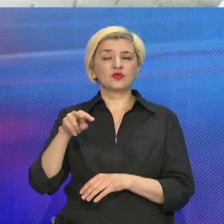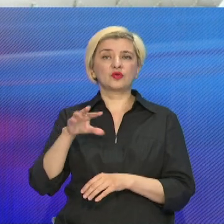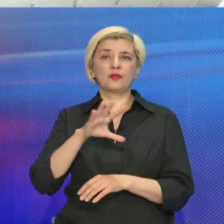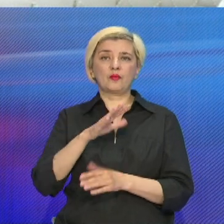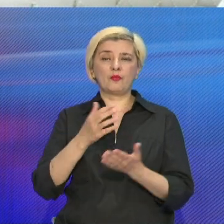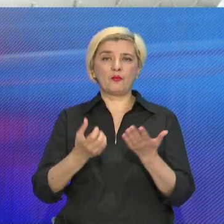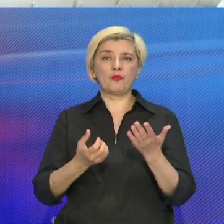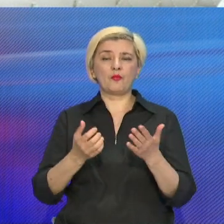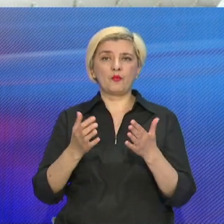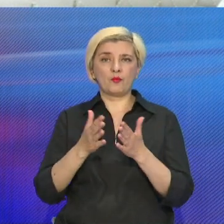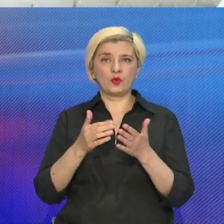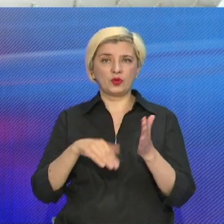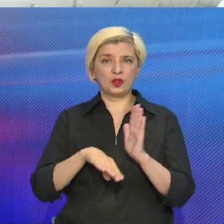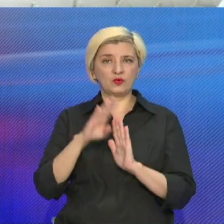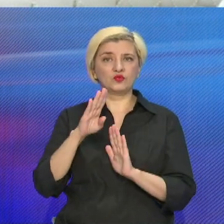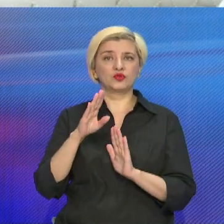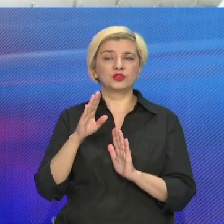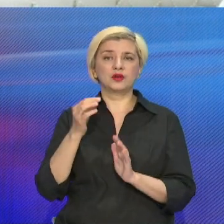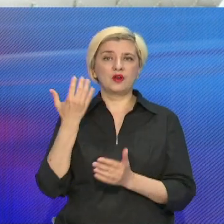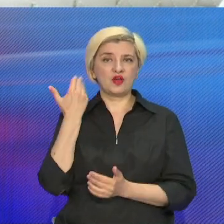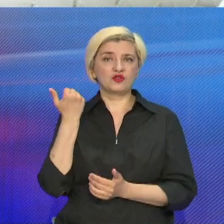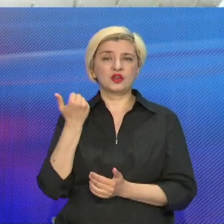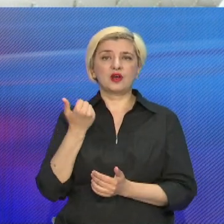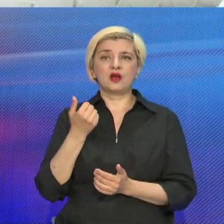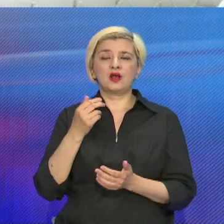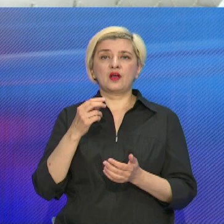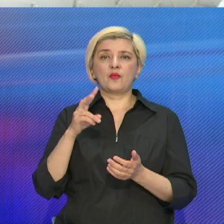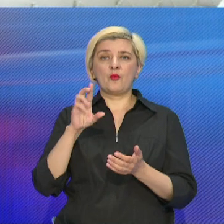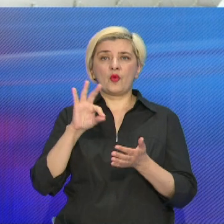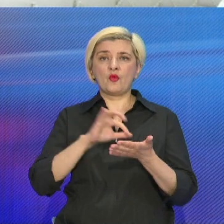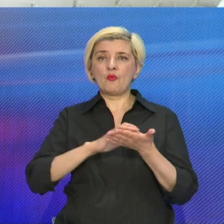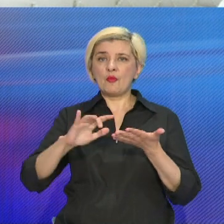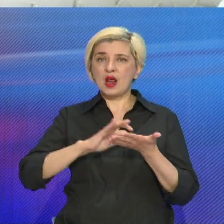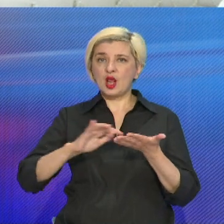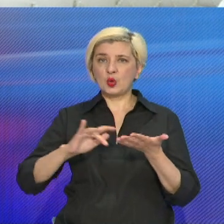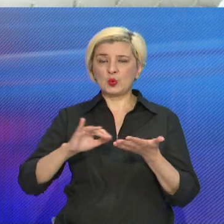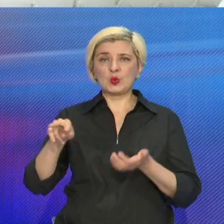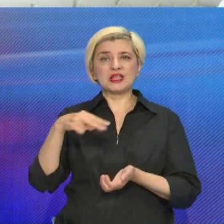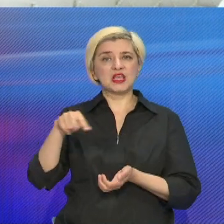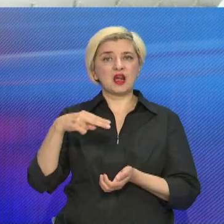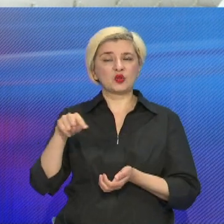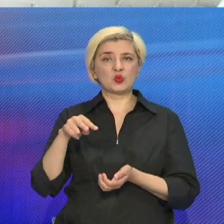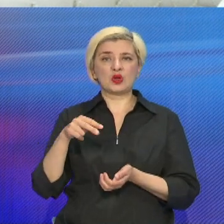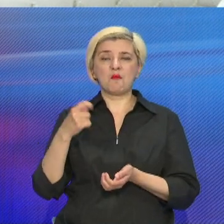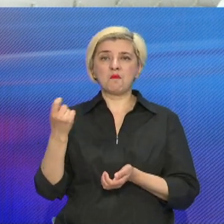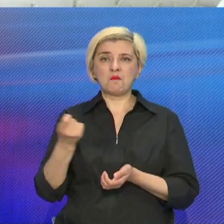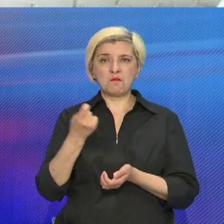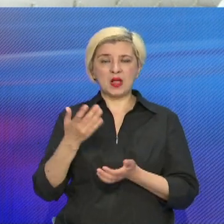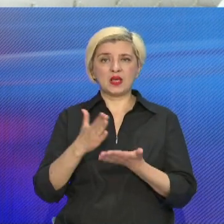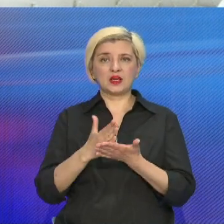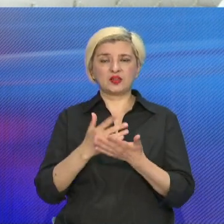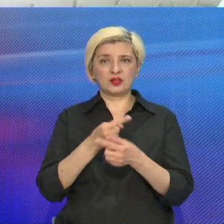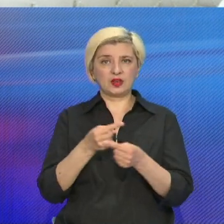знают, наверное, по Брайлю литературы не так много различных книг. Но все равно я считаю,